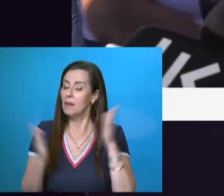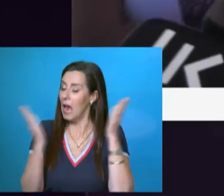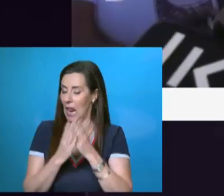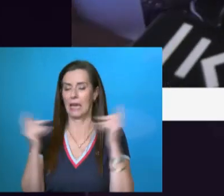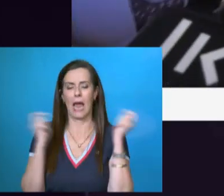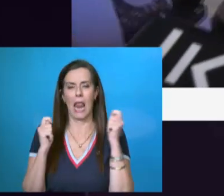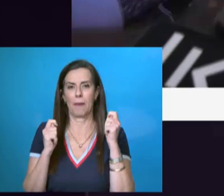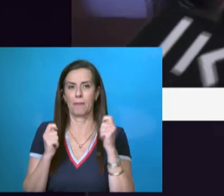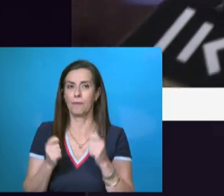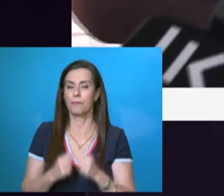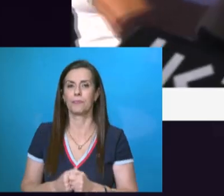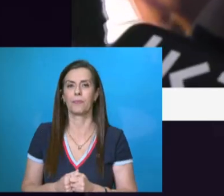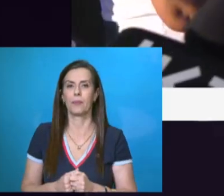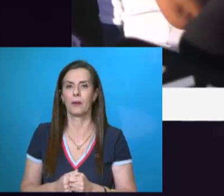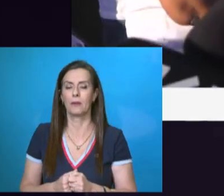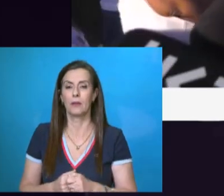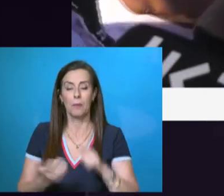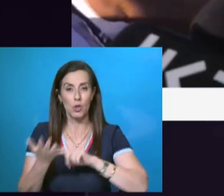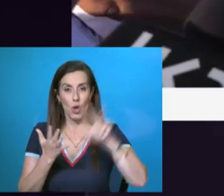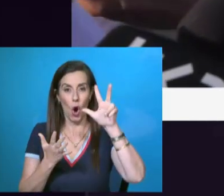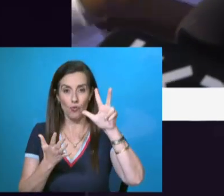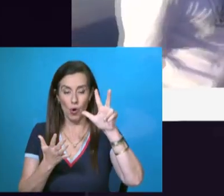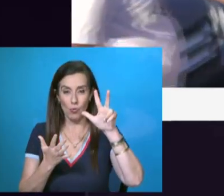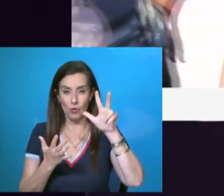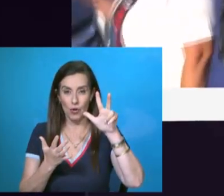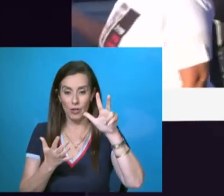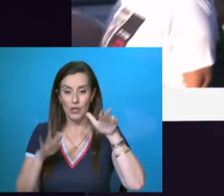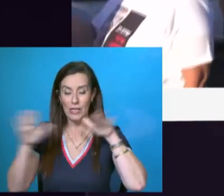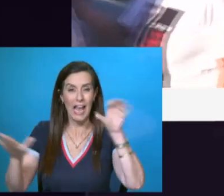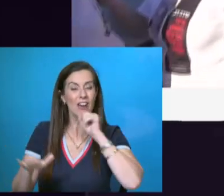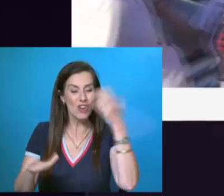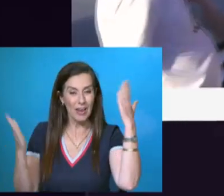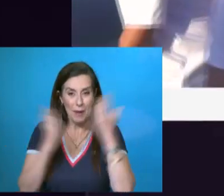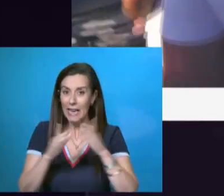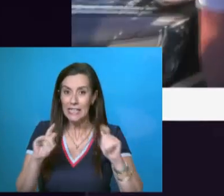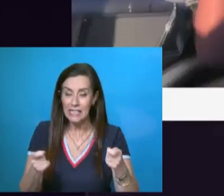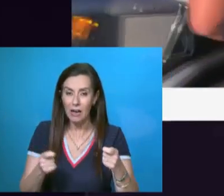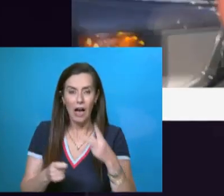חשוב לומר, בשלושת החודשים שהשדה הישן של אילת נסגר, ראינו כמעט